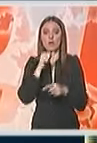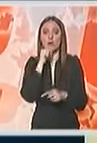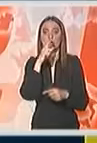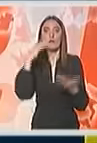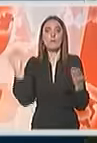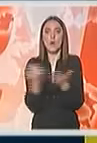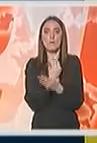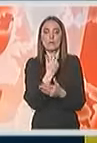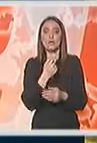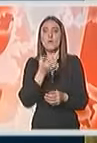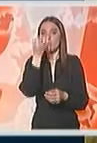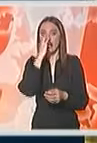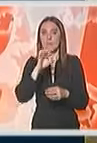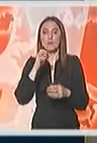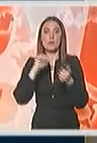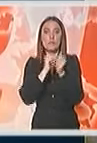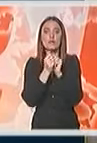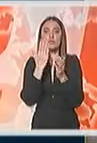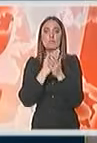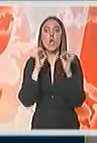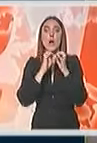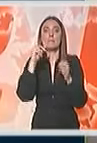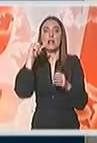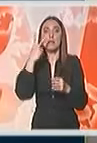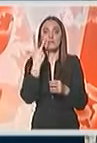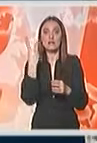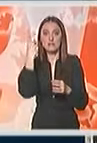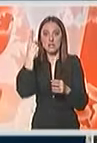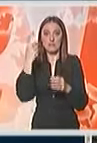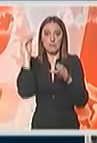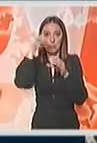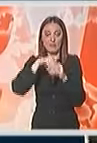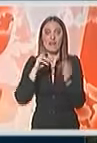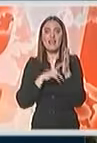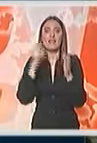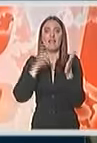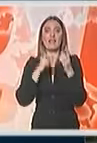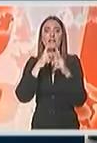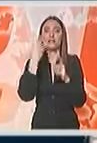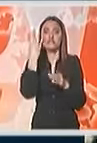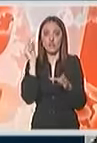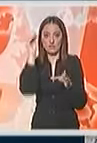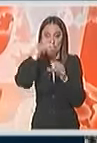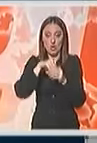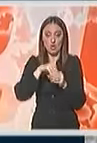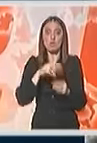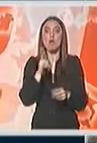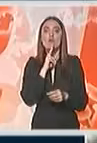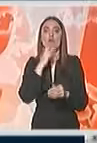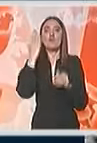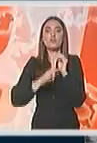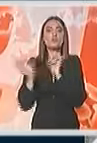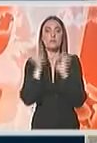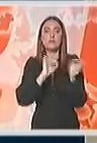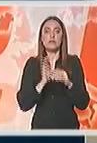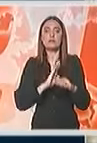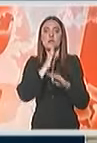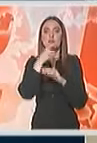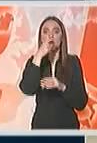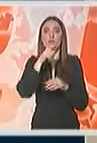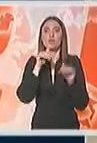zabeležili pobedu. Najefikasniji na meču bio je Billups sa 31 poenom. Nenad Krstić ubacio 4 iz Oklahoma, koja je već obezbedila plasman